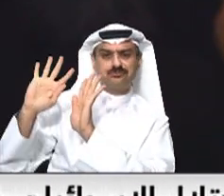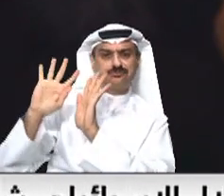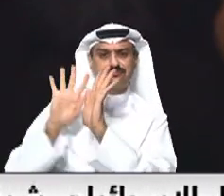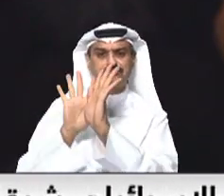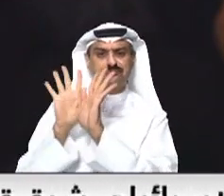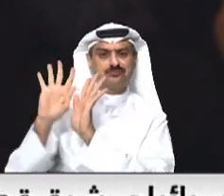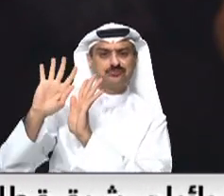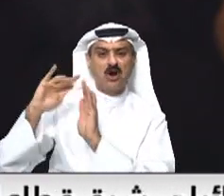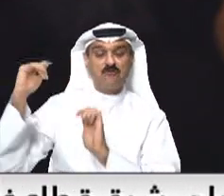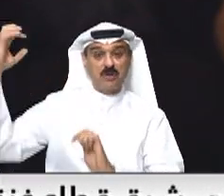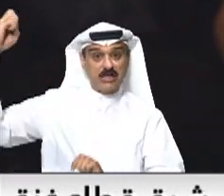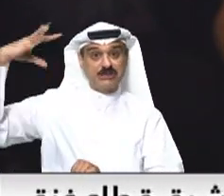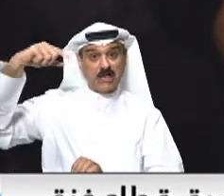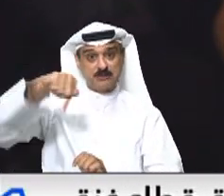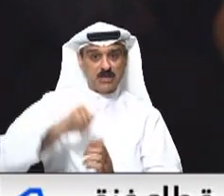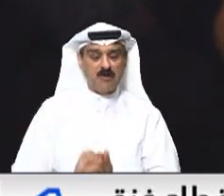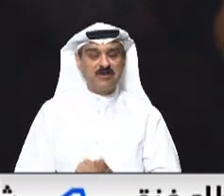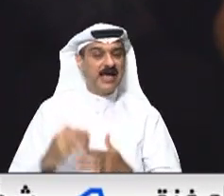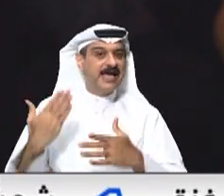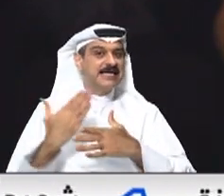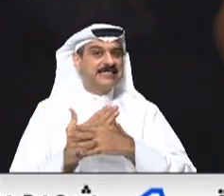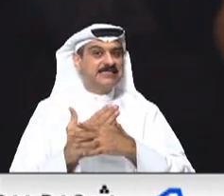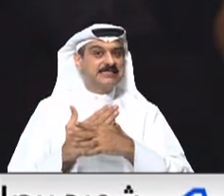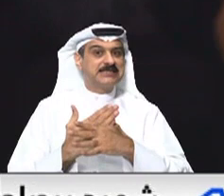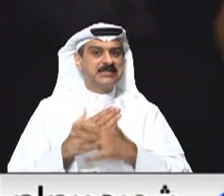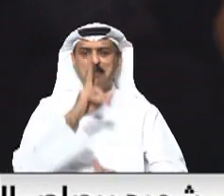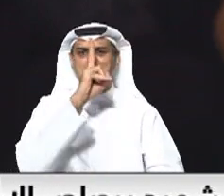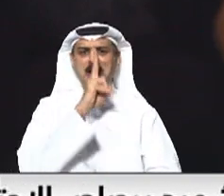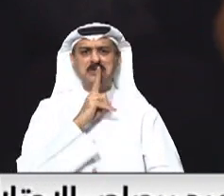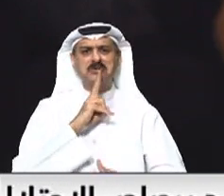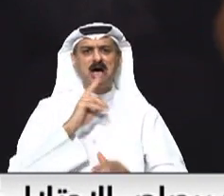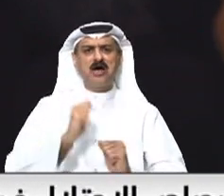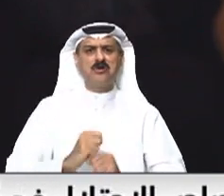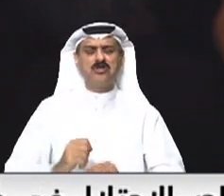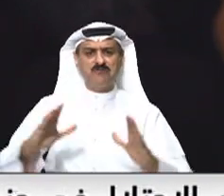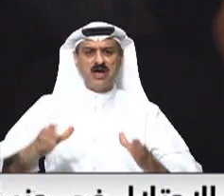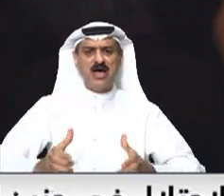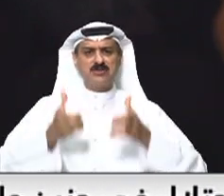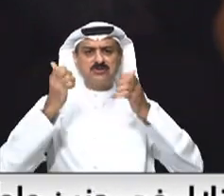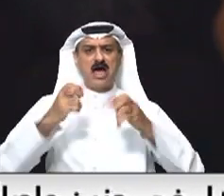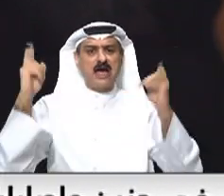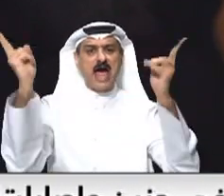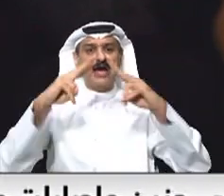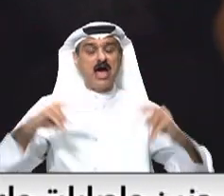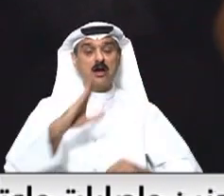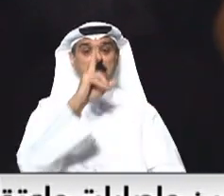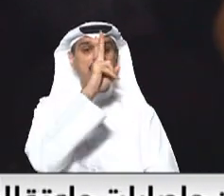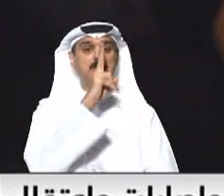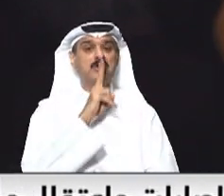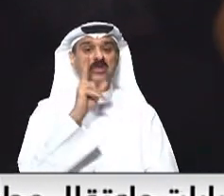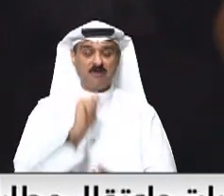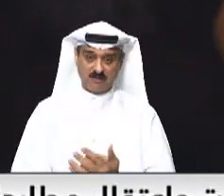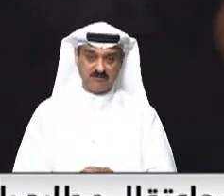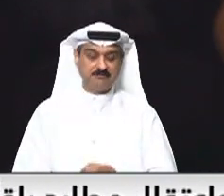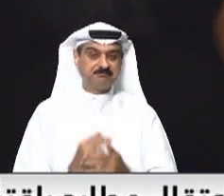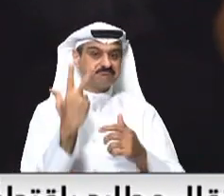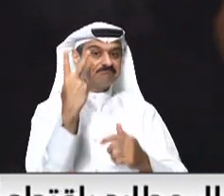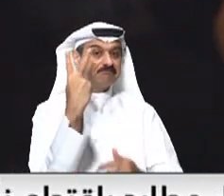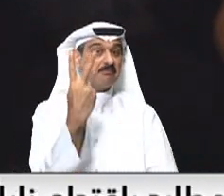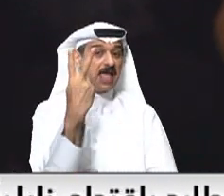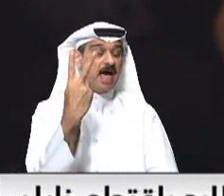وهذه لإنتاج الطاقة البديلة النظيفة. وهذه طبعا لها جانبين، الجانب